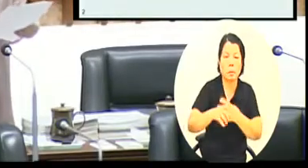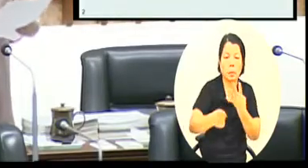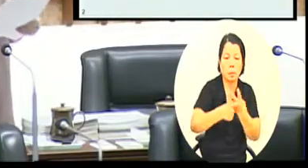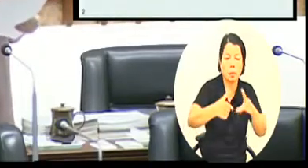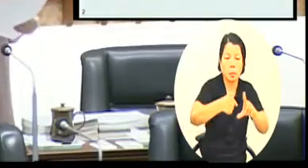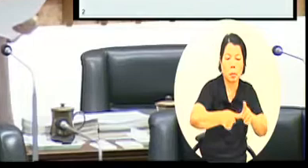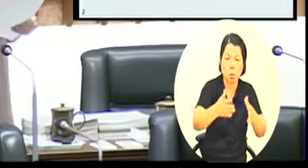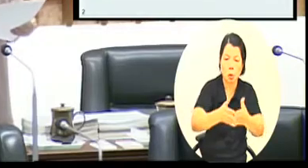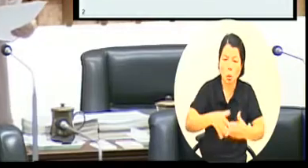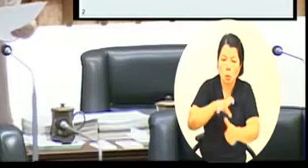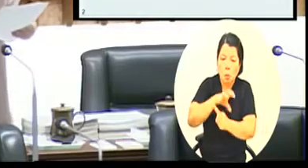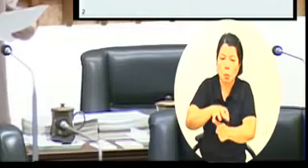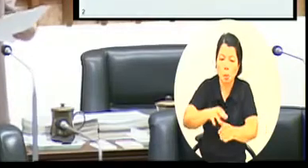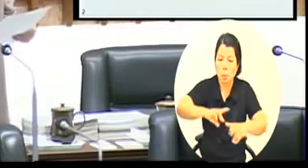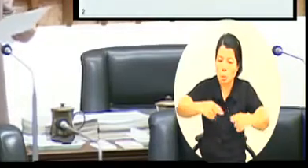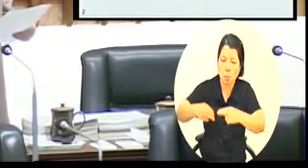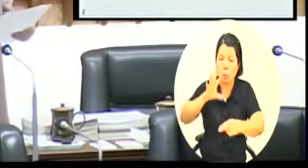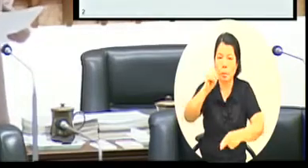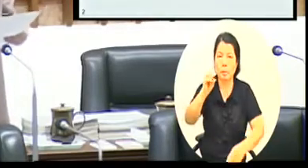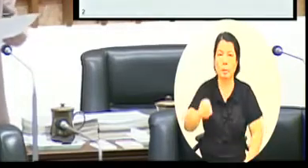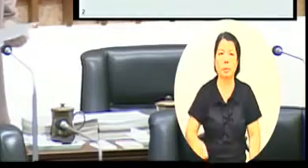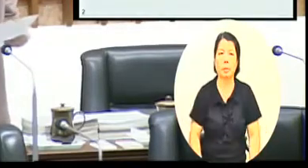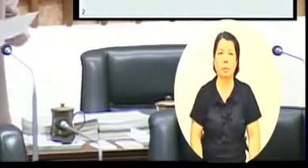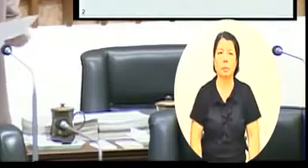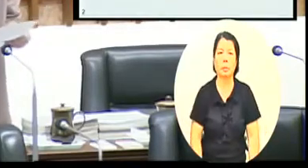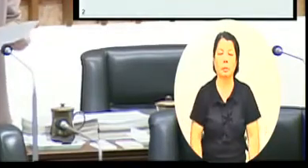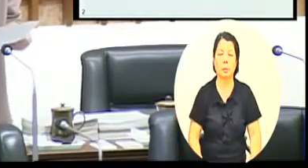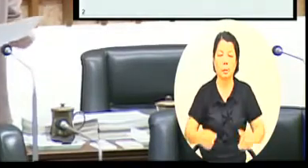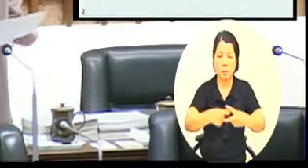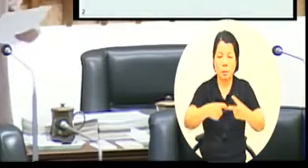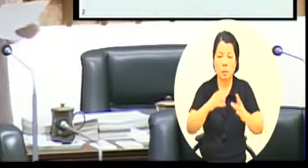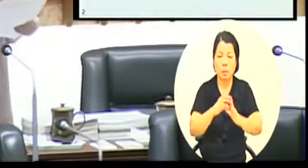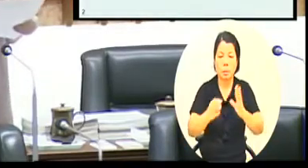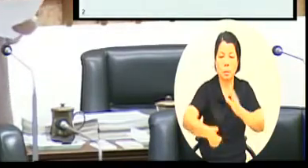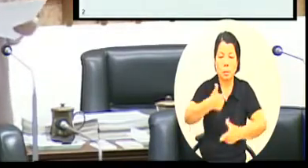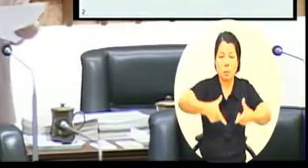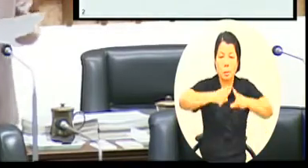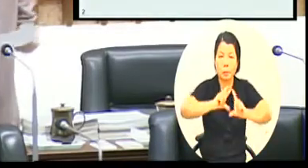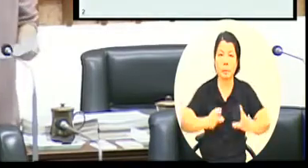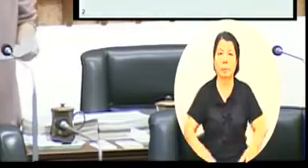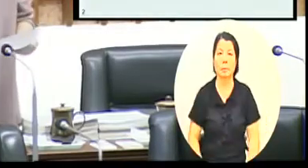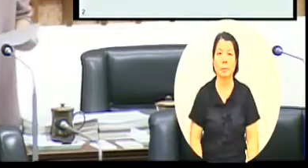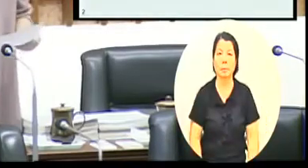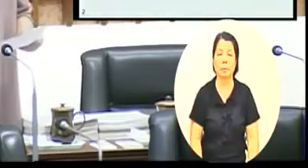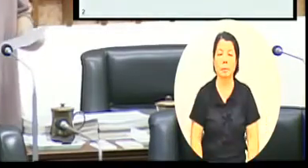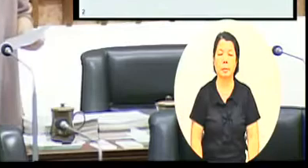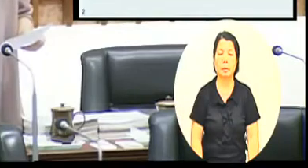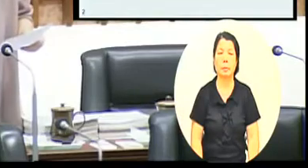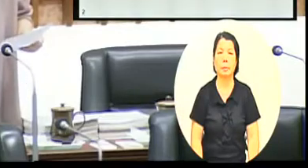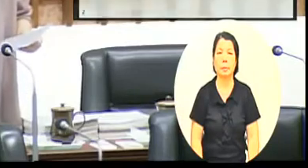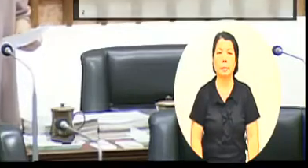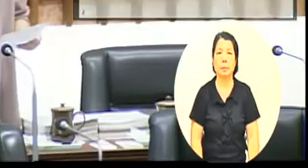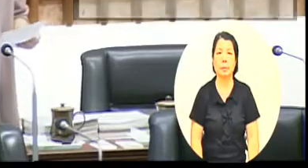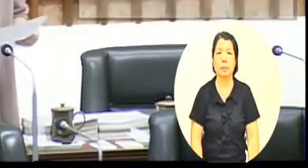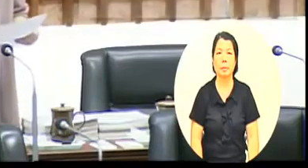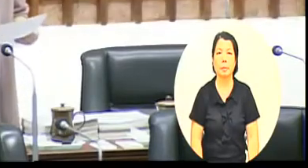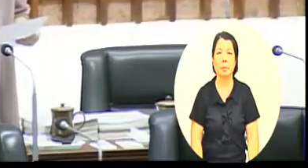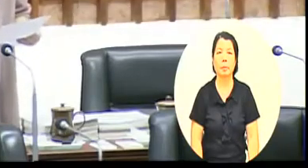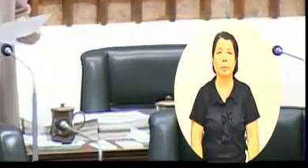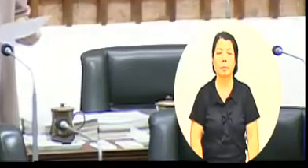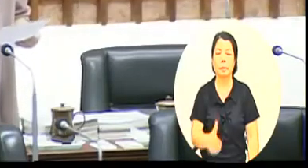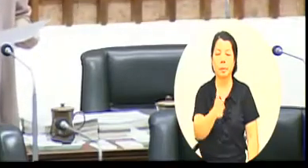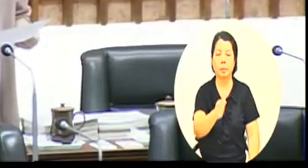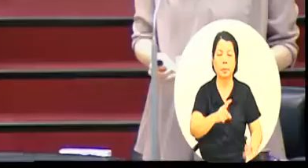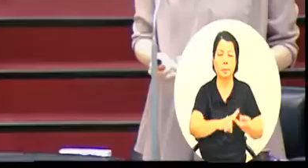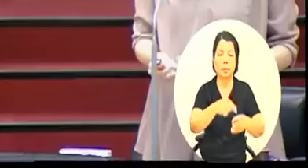吗？有没有管制的办法？这个问题我想请李局长回答。 李委员请答复。 好，谢